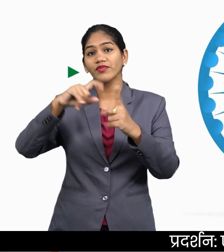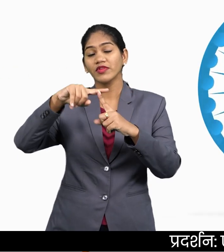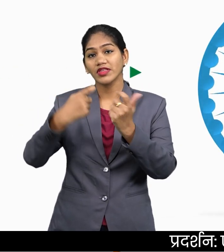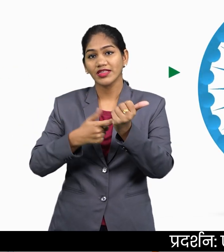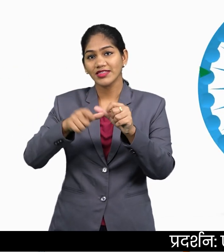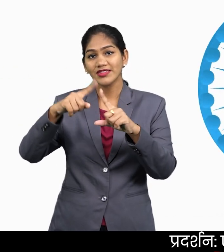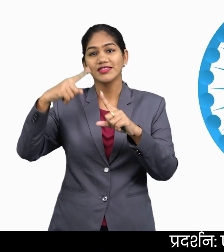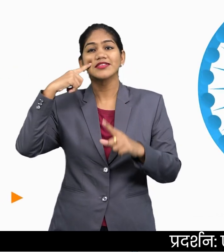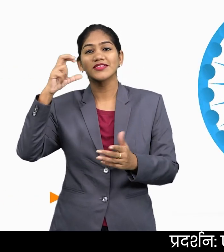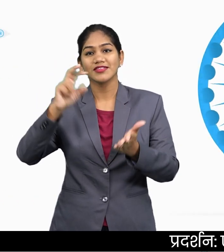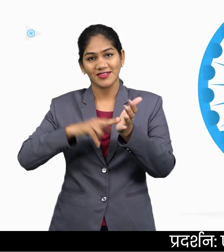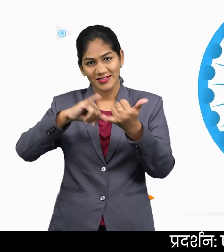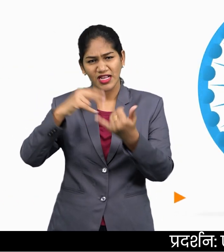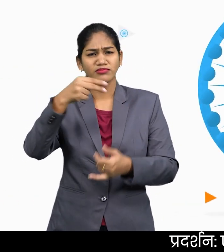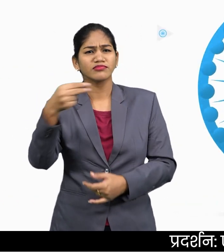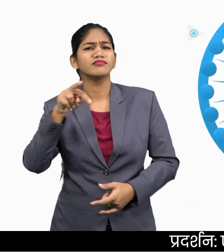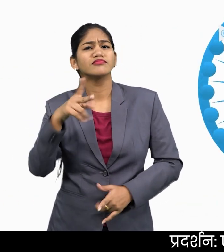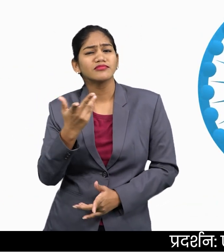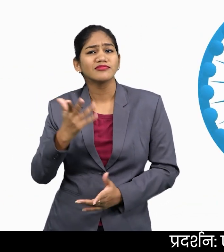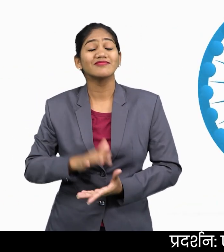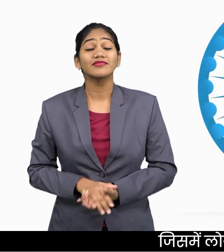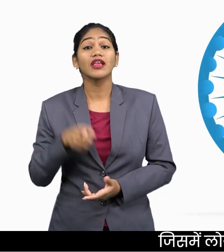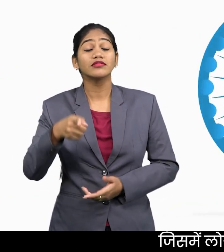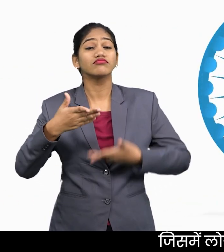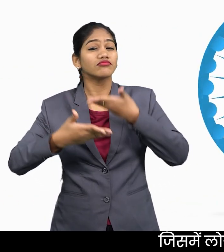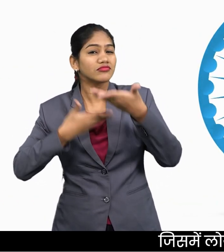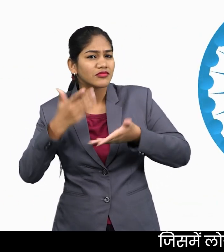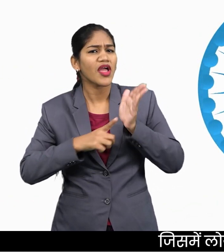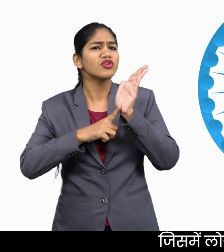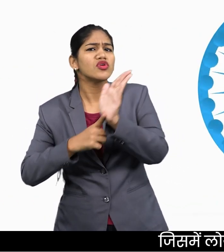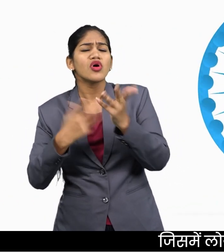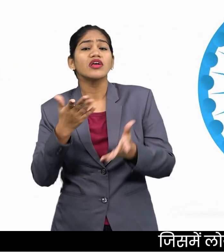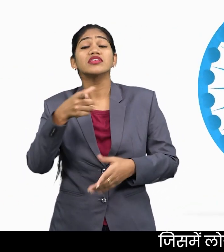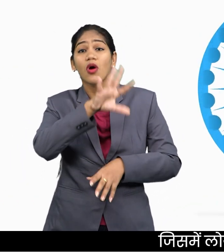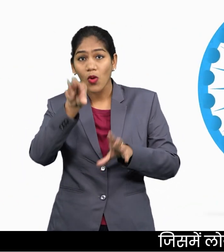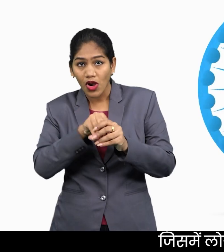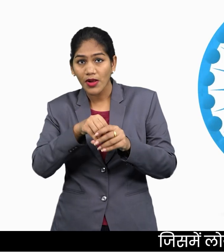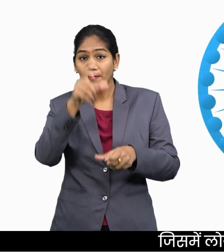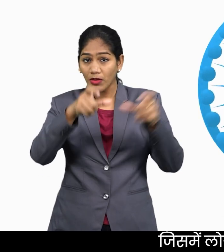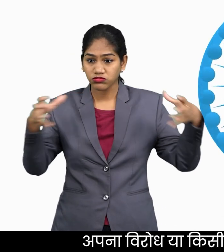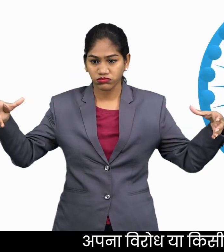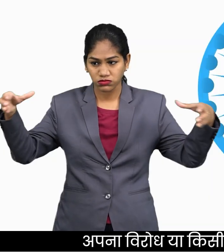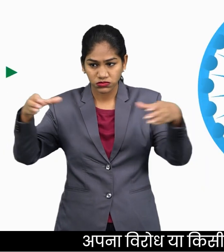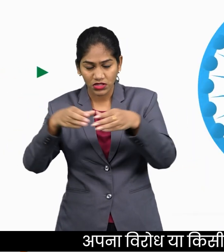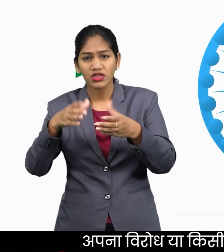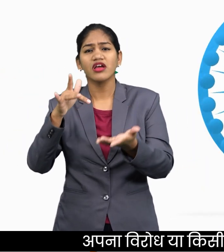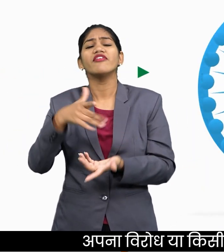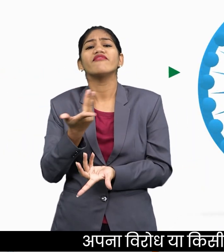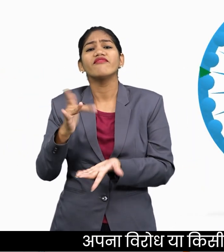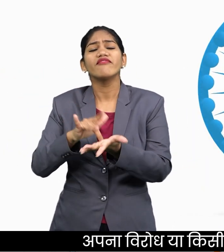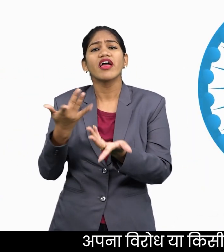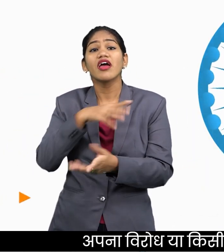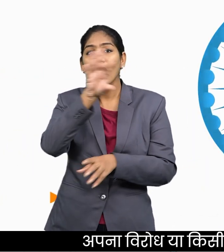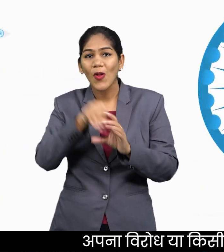प्रदर्शन एक मार्च या सभा है जिसमें लोग भाग लेते हैं किसी चीज के प्रति अपना